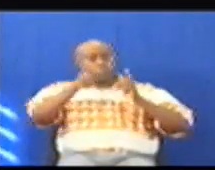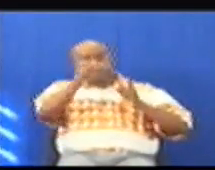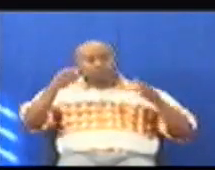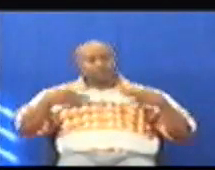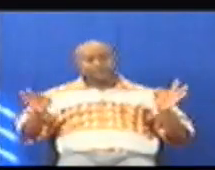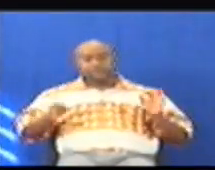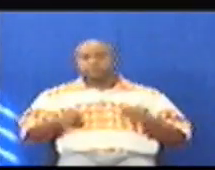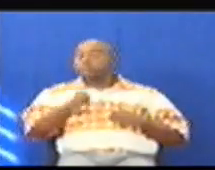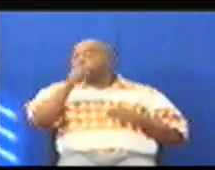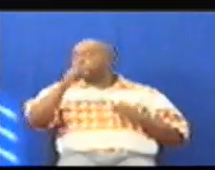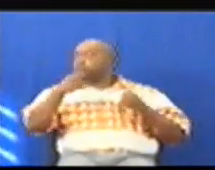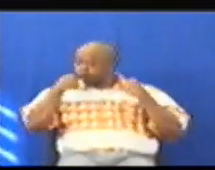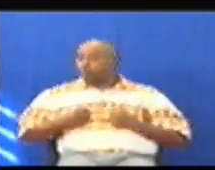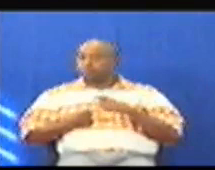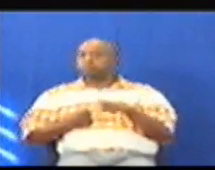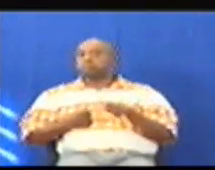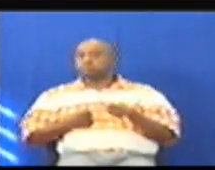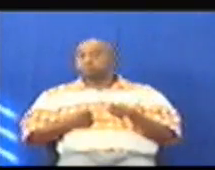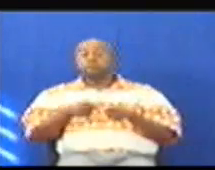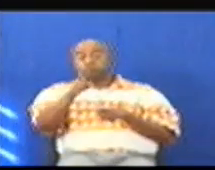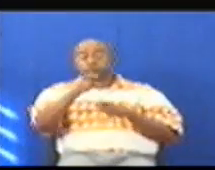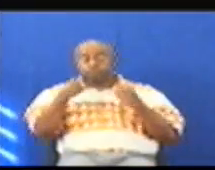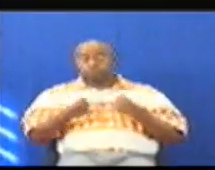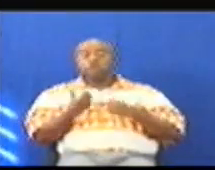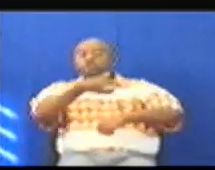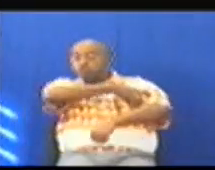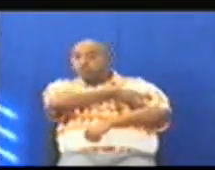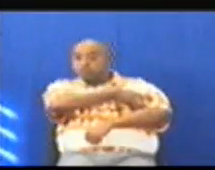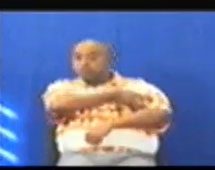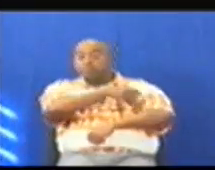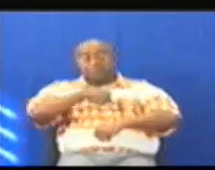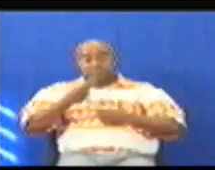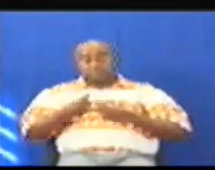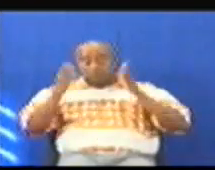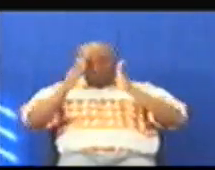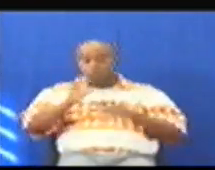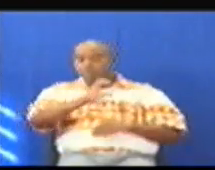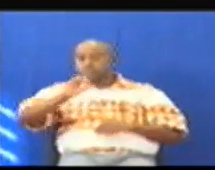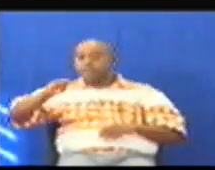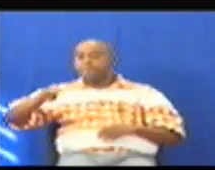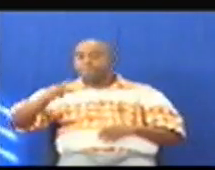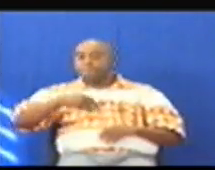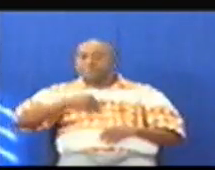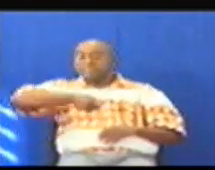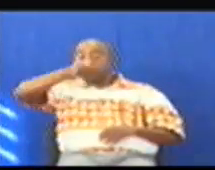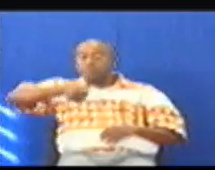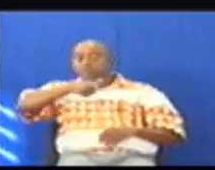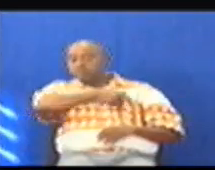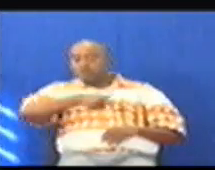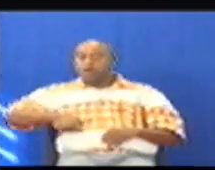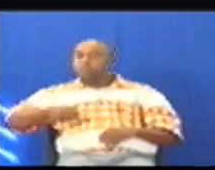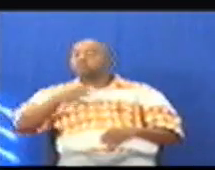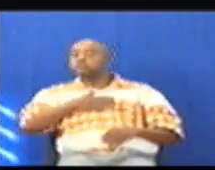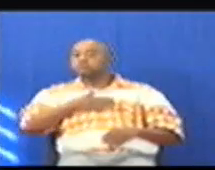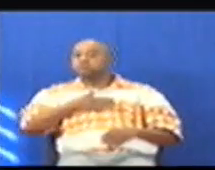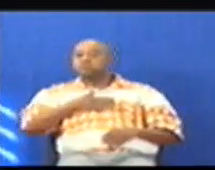ni kitendo cha kijasiri, kitendo cha kishujaa. Mimi kama mbunge wa CCM ninampongeza sana rais wetu na baraza lake